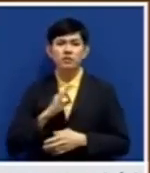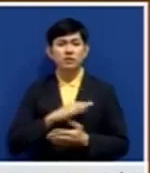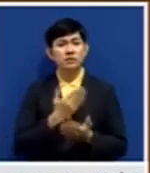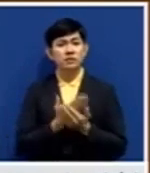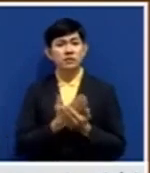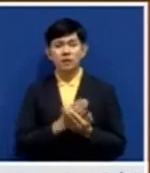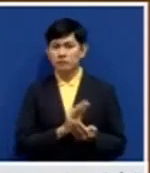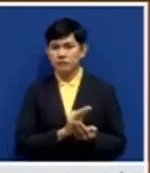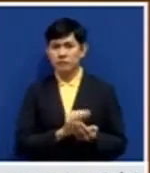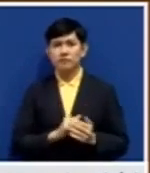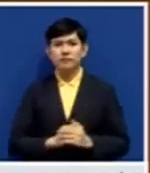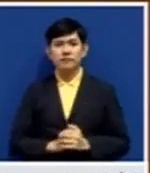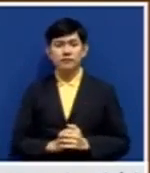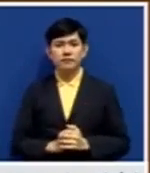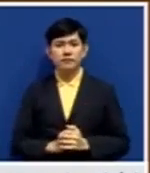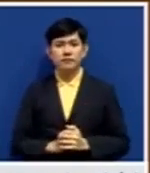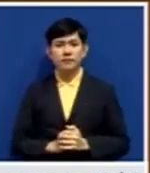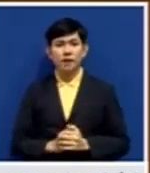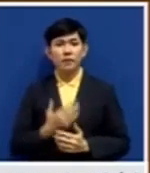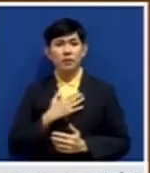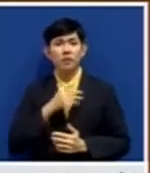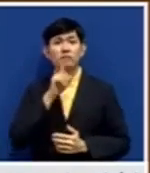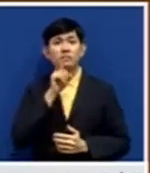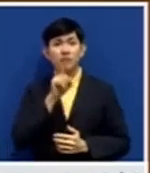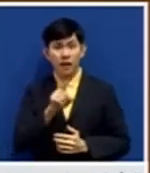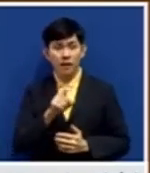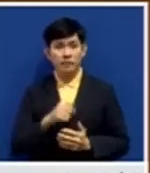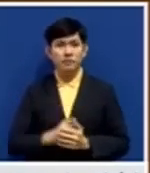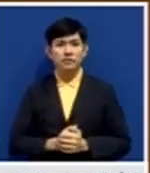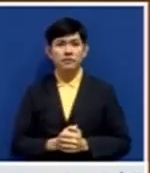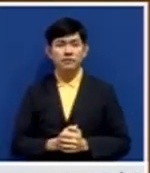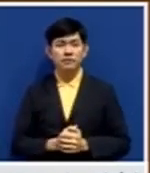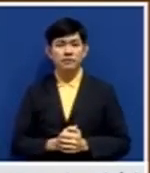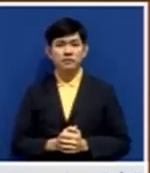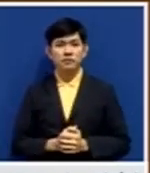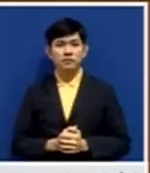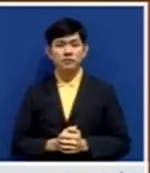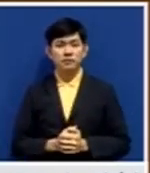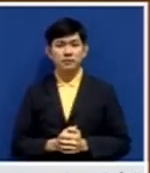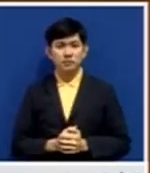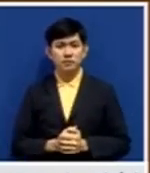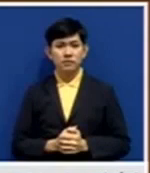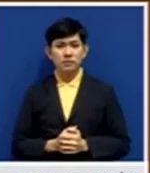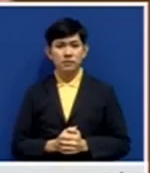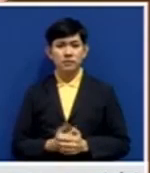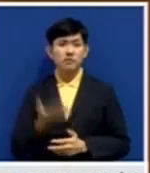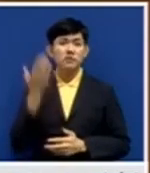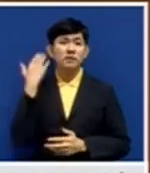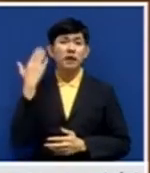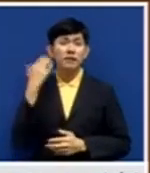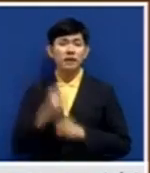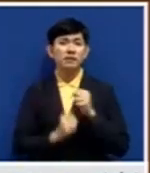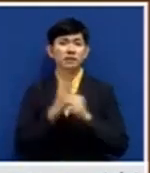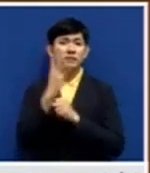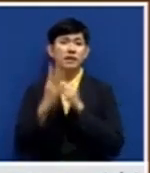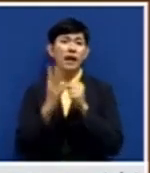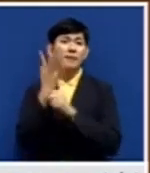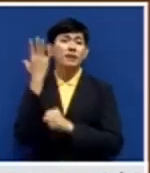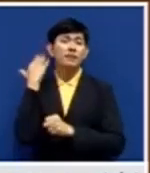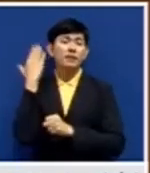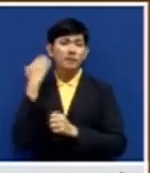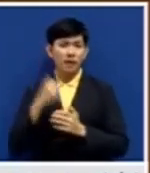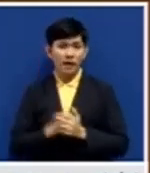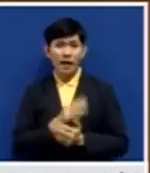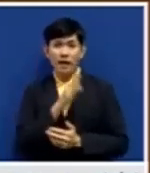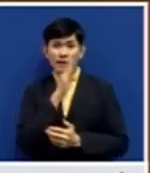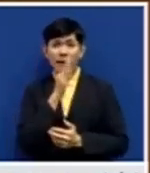ละผมถามท่านยิงเถอะในช่วงที่ผ่านมา 4-5 ปีเนี่ยถ้